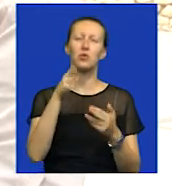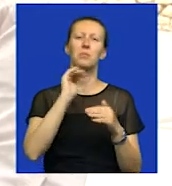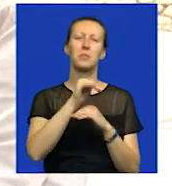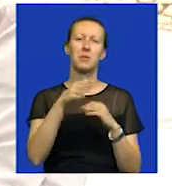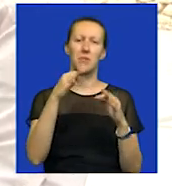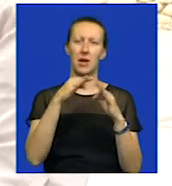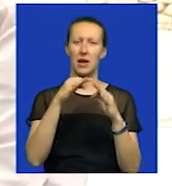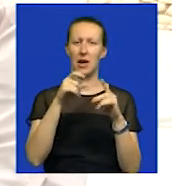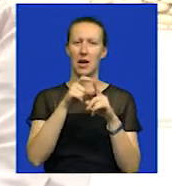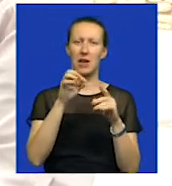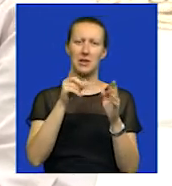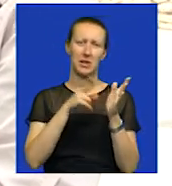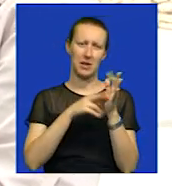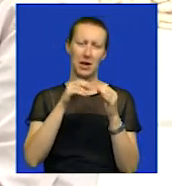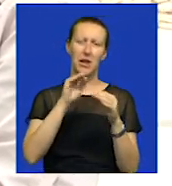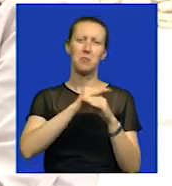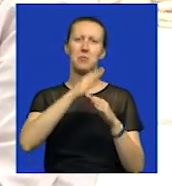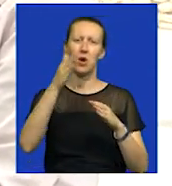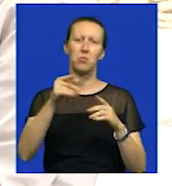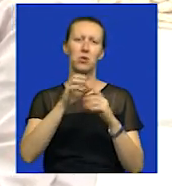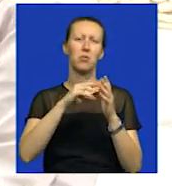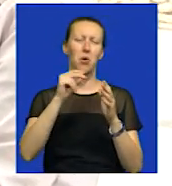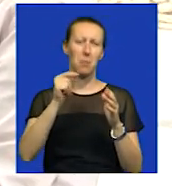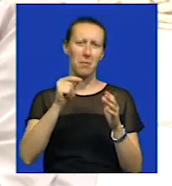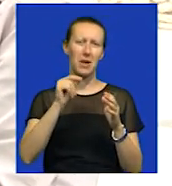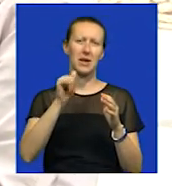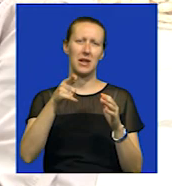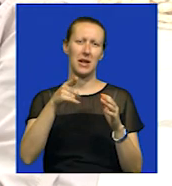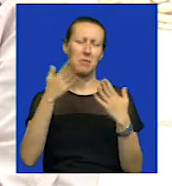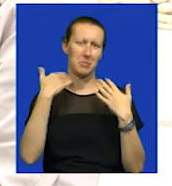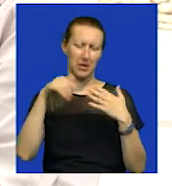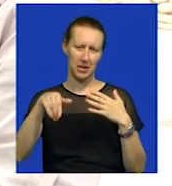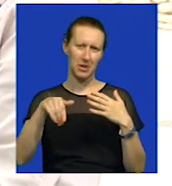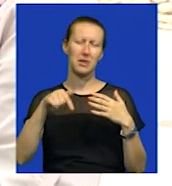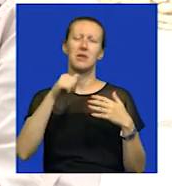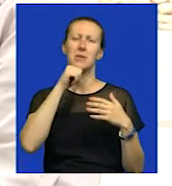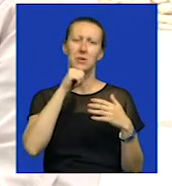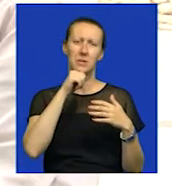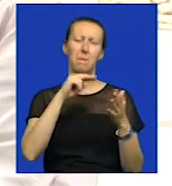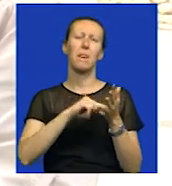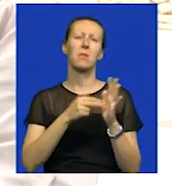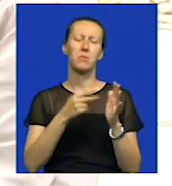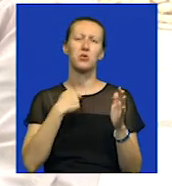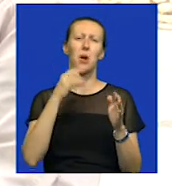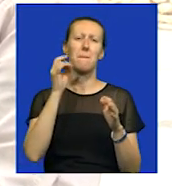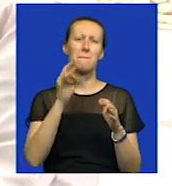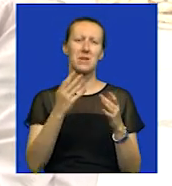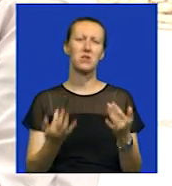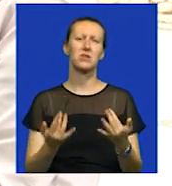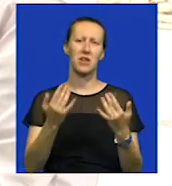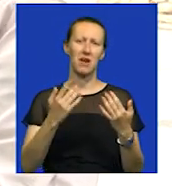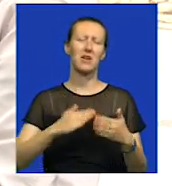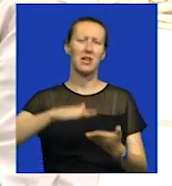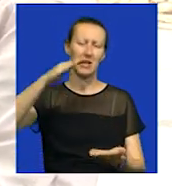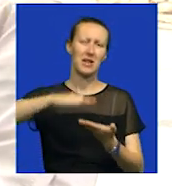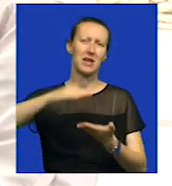prema Adrenalin parku. Znači, preko puta pomera Drito i Adrenalin park. I problem je što jako brzo trava raste i